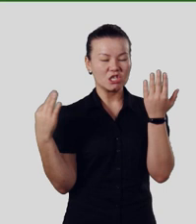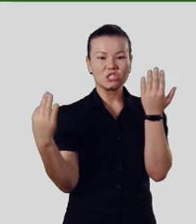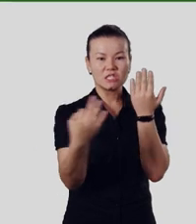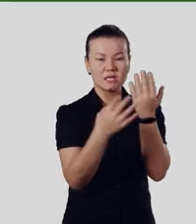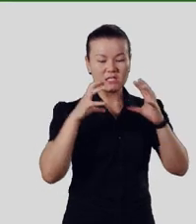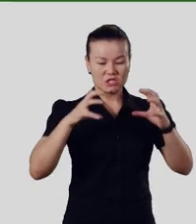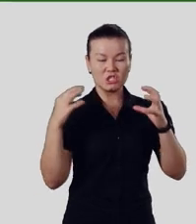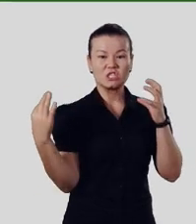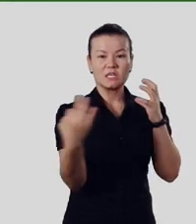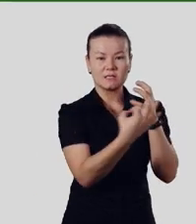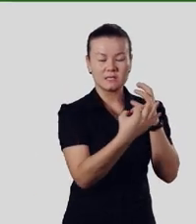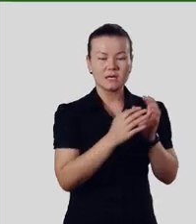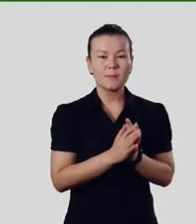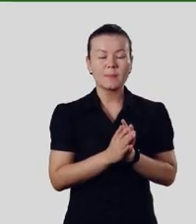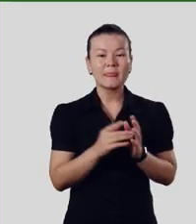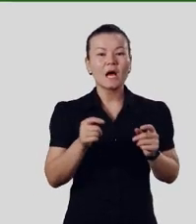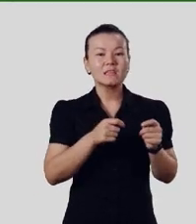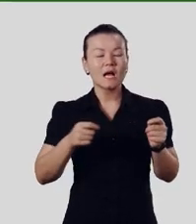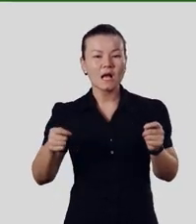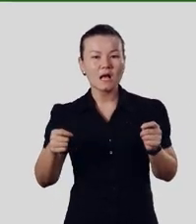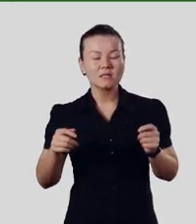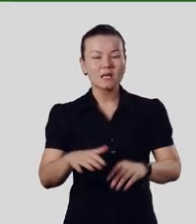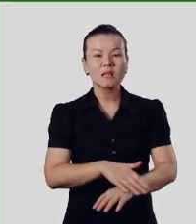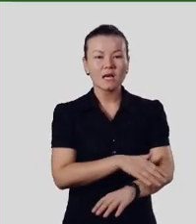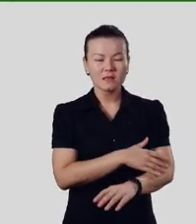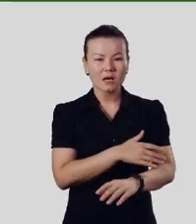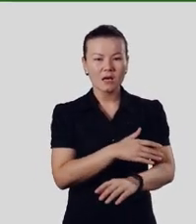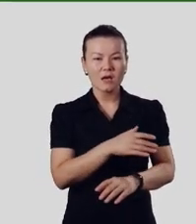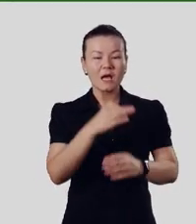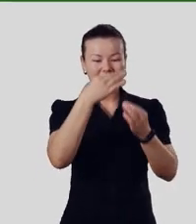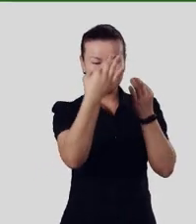долготу. Долгота определяется по меридианам.